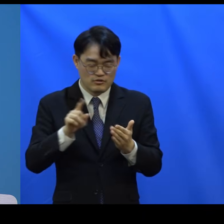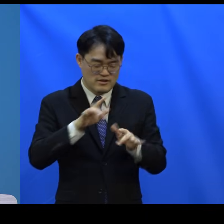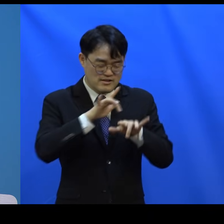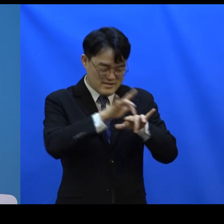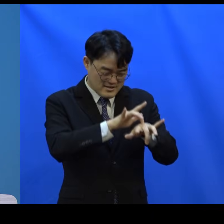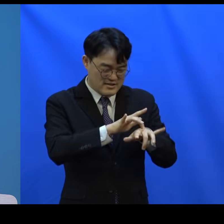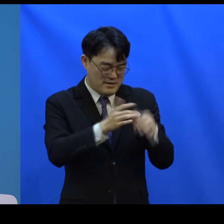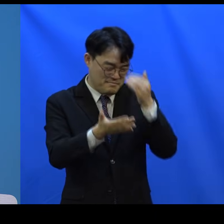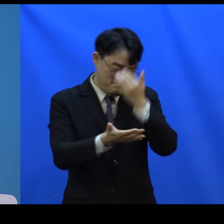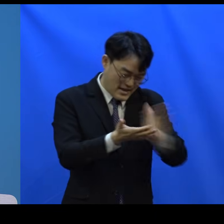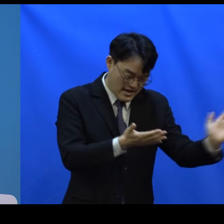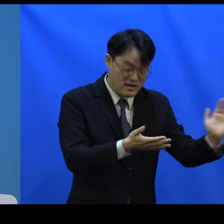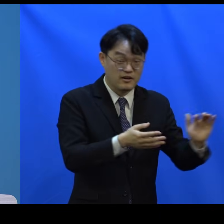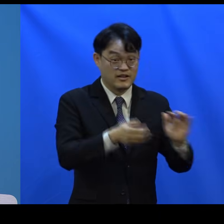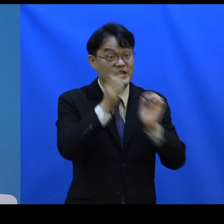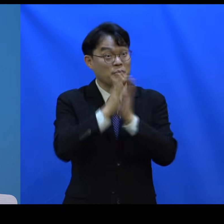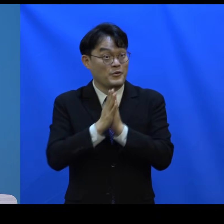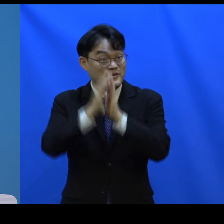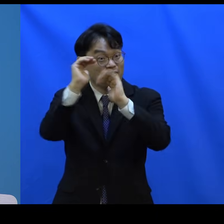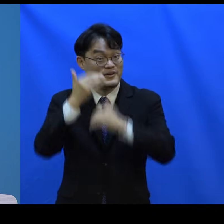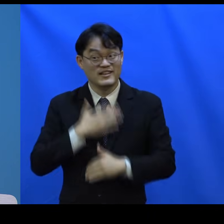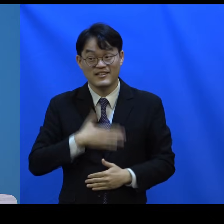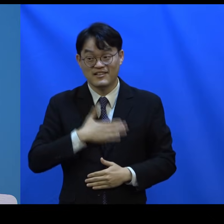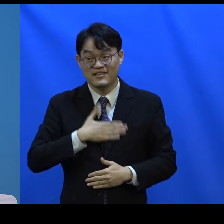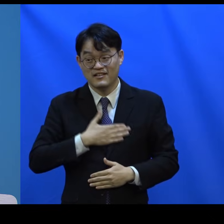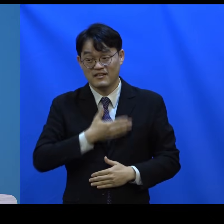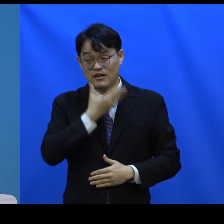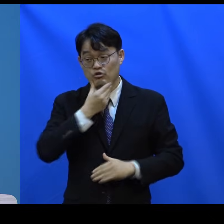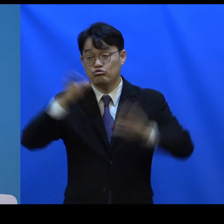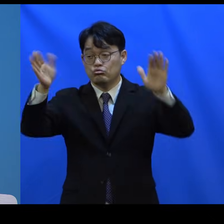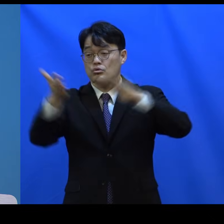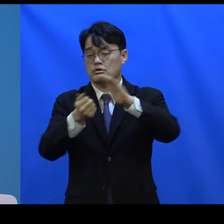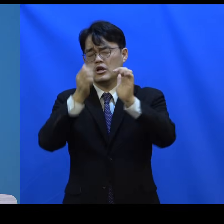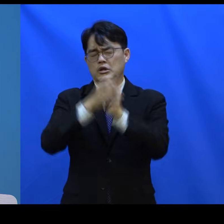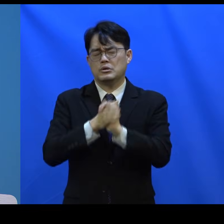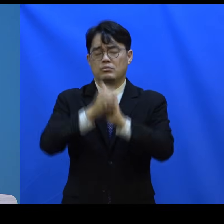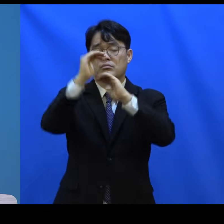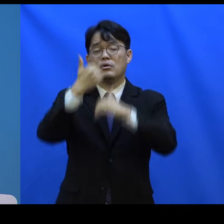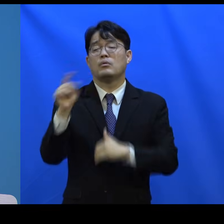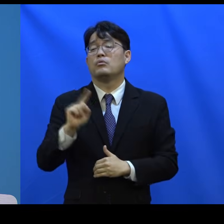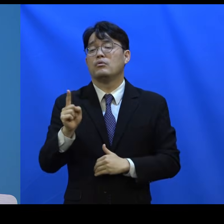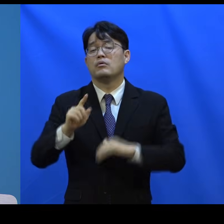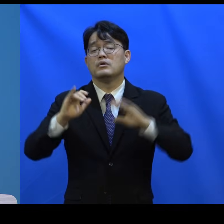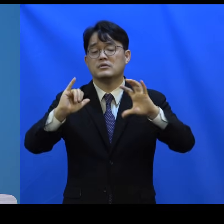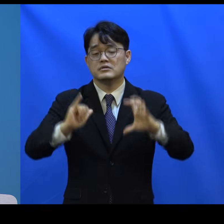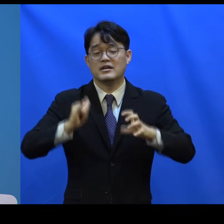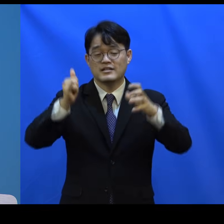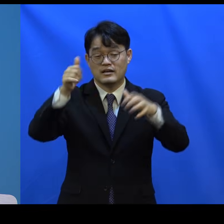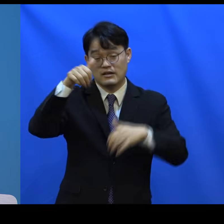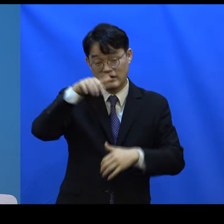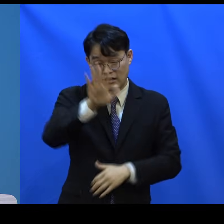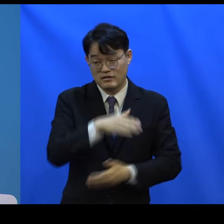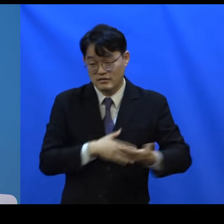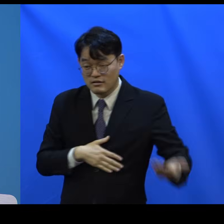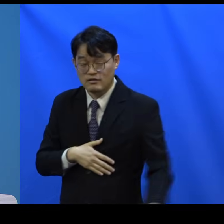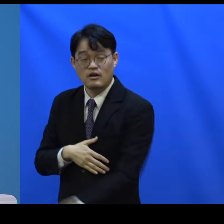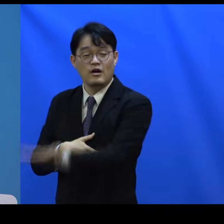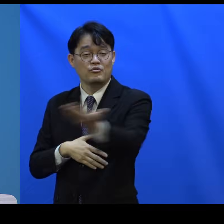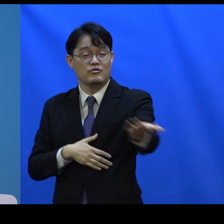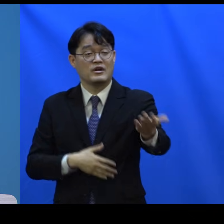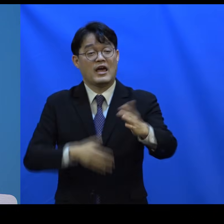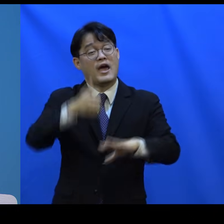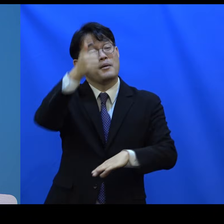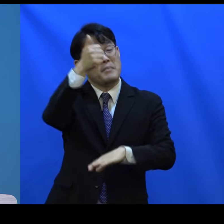맡기고 싶은데 제가 굳이 이제 그 하는 것은 그래도 그 시간에 이 세상을 나가는 우리 성도들에게 마지막이라도 큰